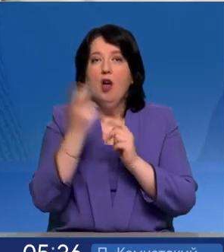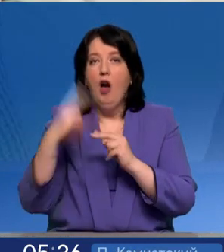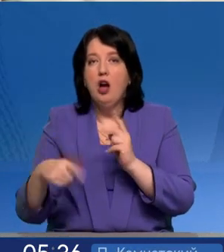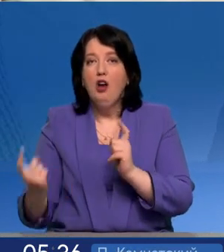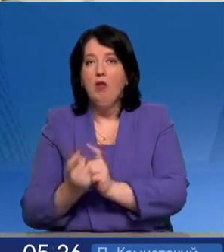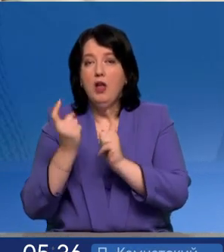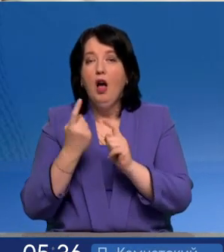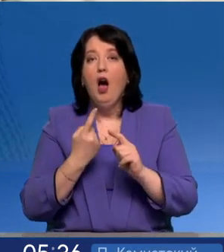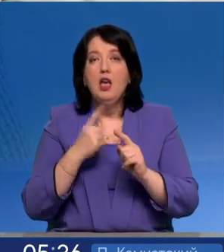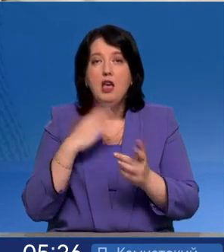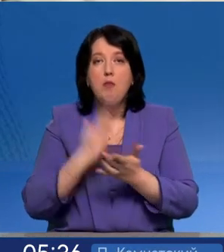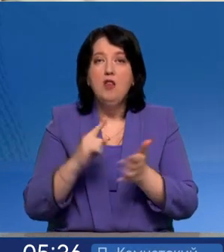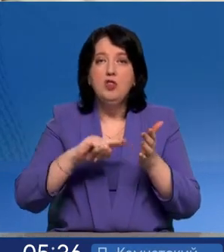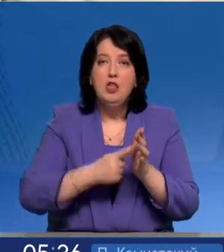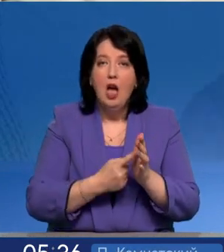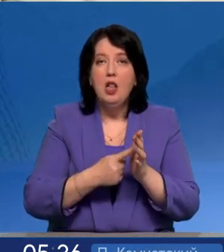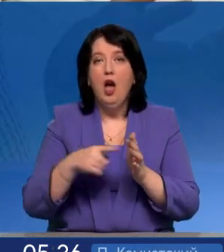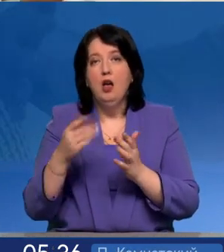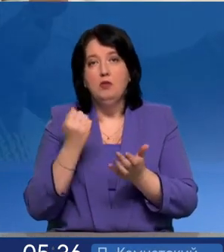перед собой цели, строить стратегию.